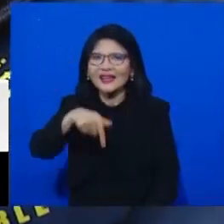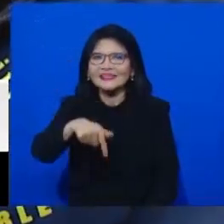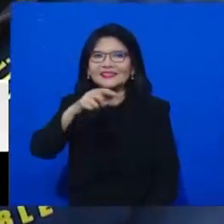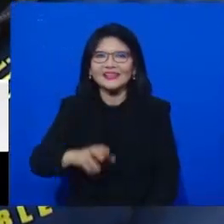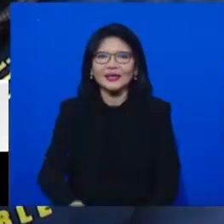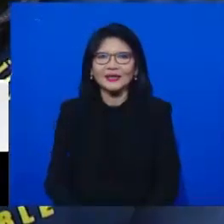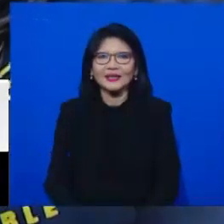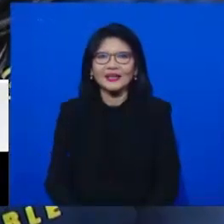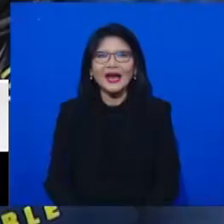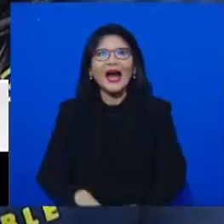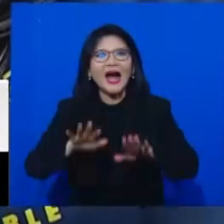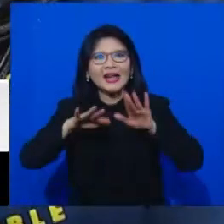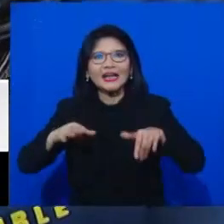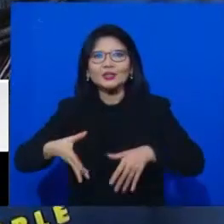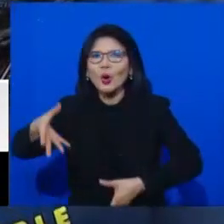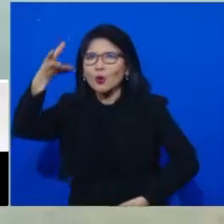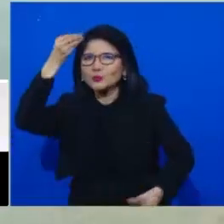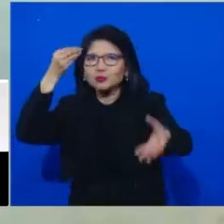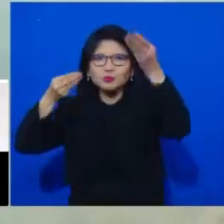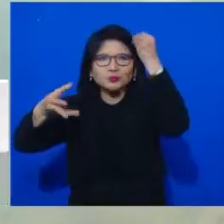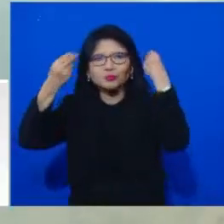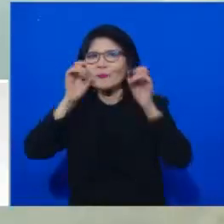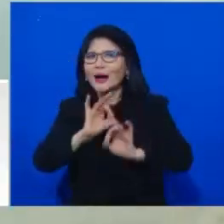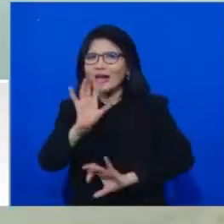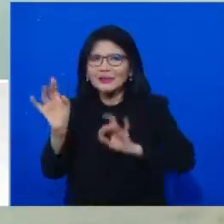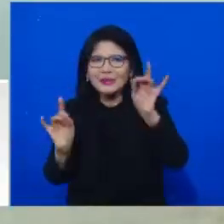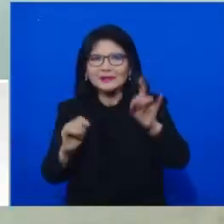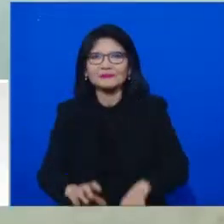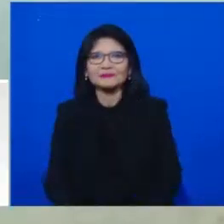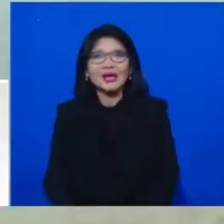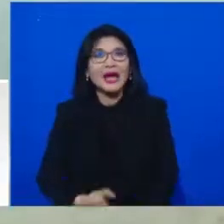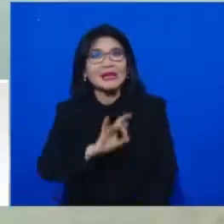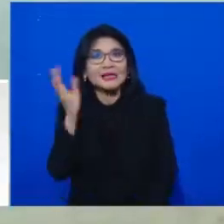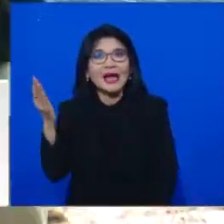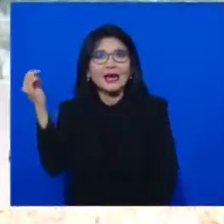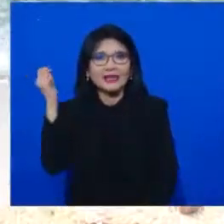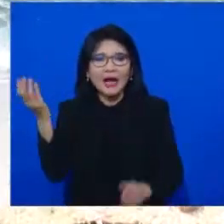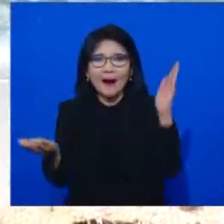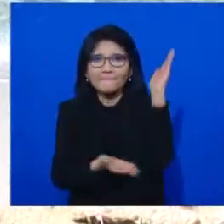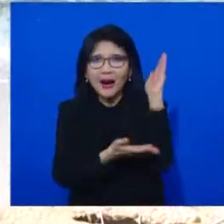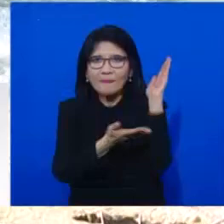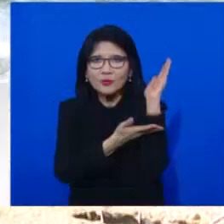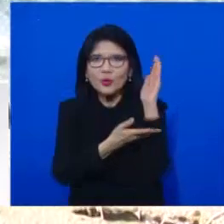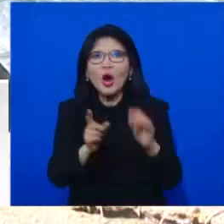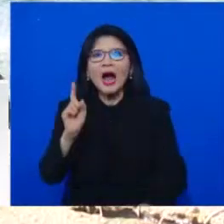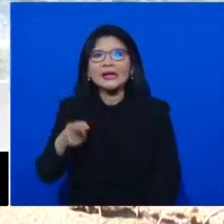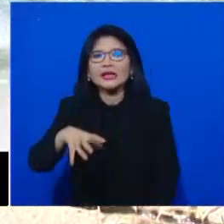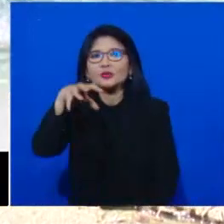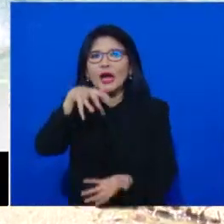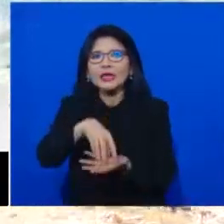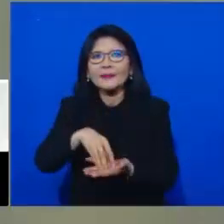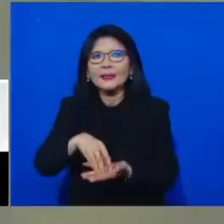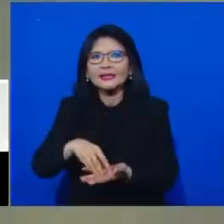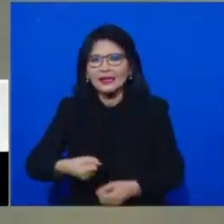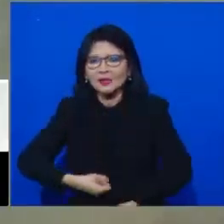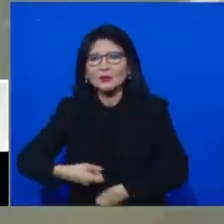Nusep, anak-anak tuh banyak dapat wawasan baru. Selain konservasi bambu, di bantaran Sungai Cikapundung juga terdapat tempat budidaya